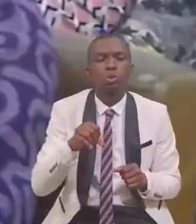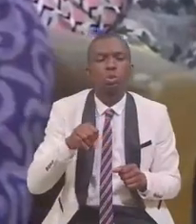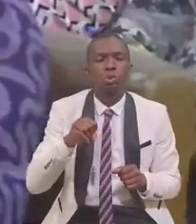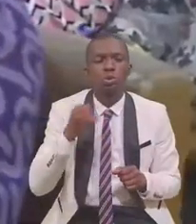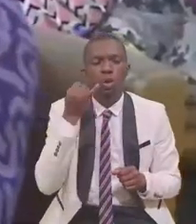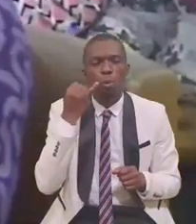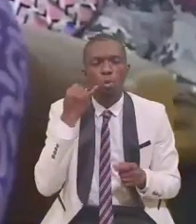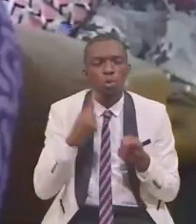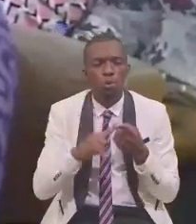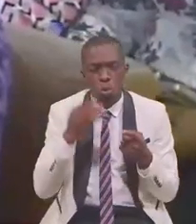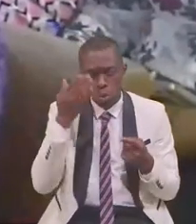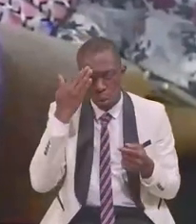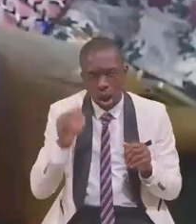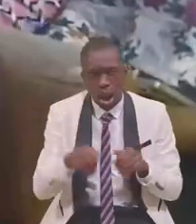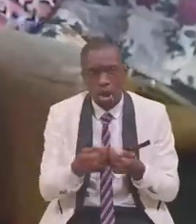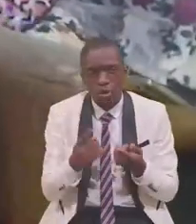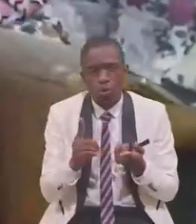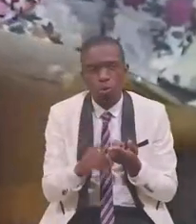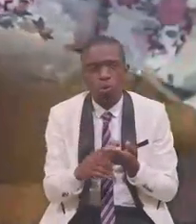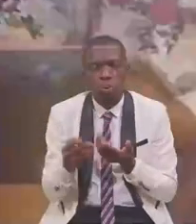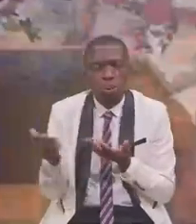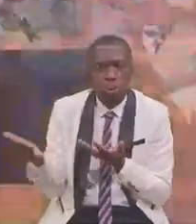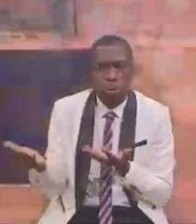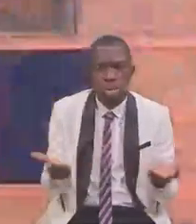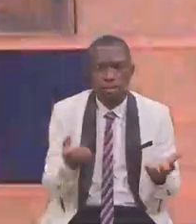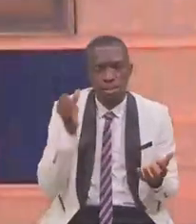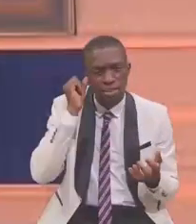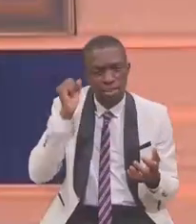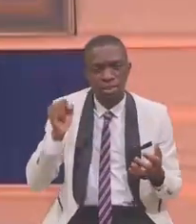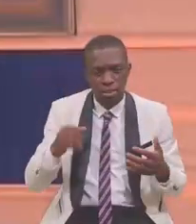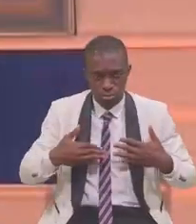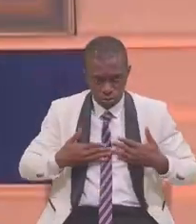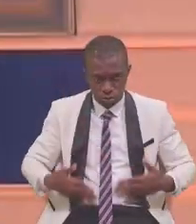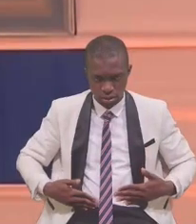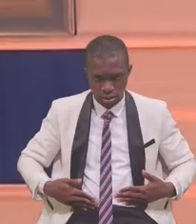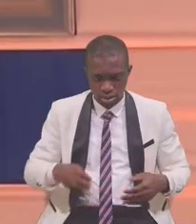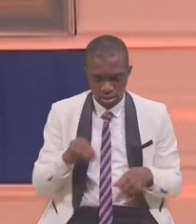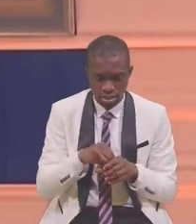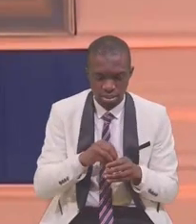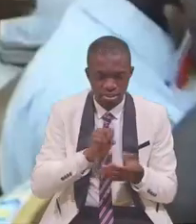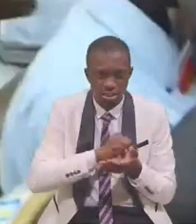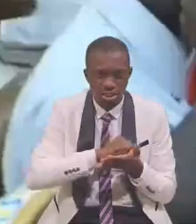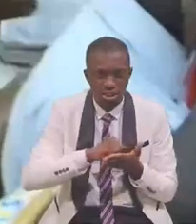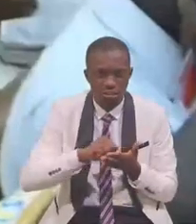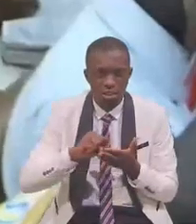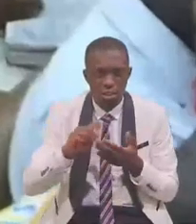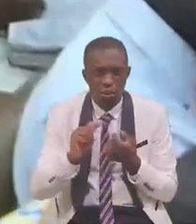son corps dans la sainteté. Dites-le moi, dans la sainteté et